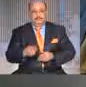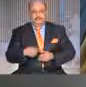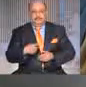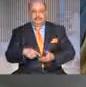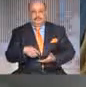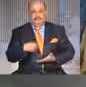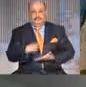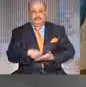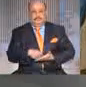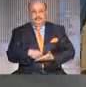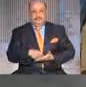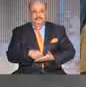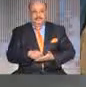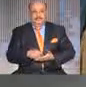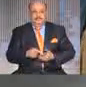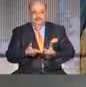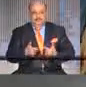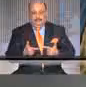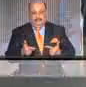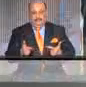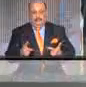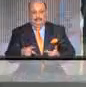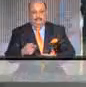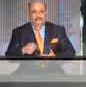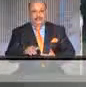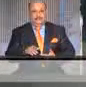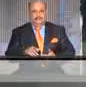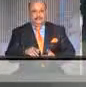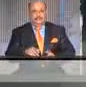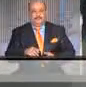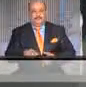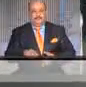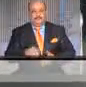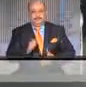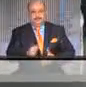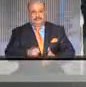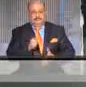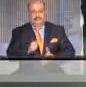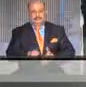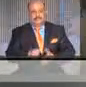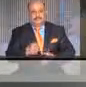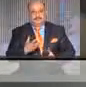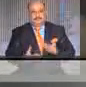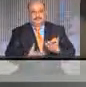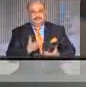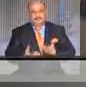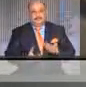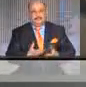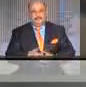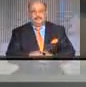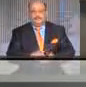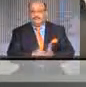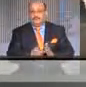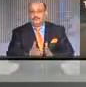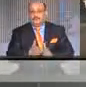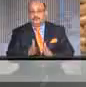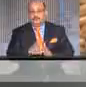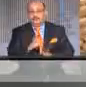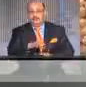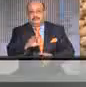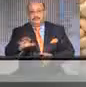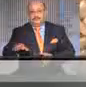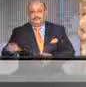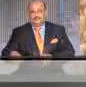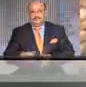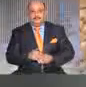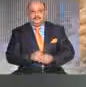الأصحاف الجدد والحاجات الجدد اللي بتاع العصيدة. الاحتفال بذكرى مولد النبوي الأكرم مناسبة لها طعم خاص في